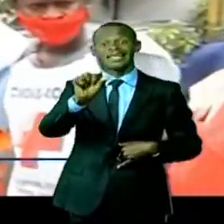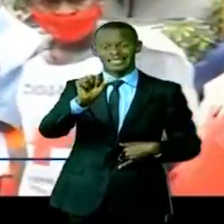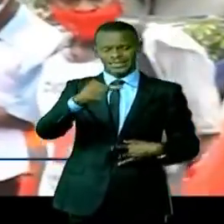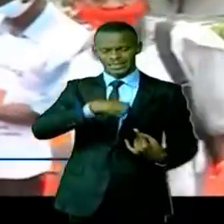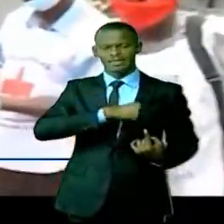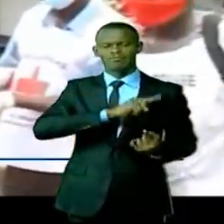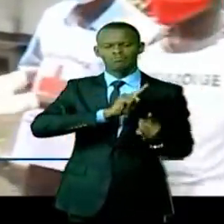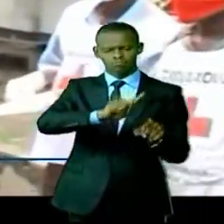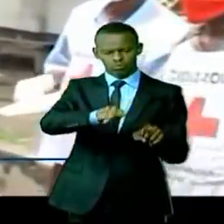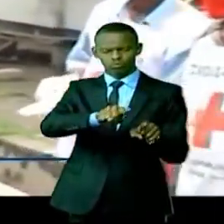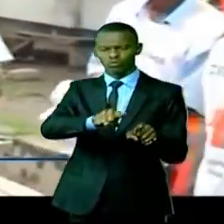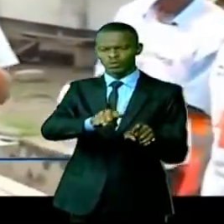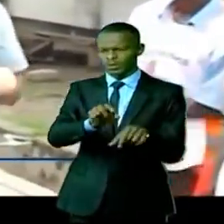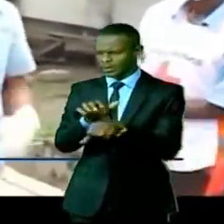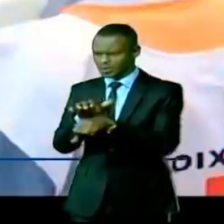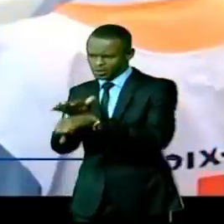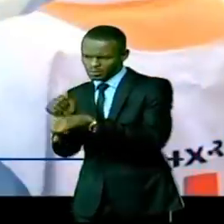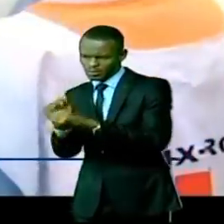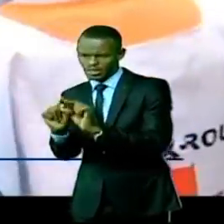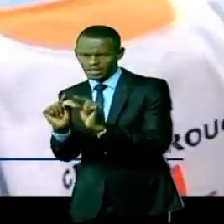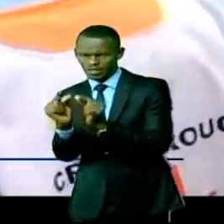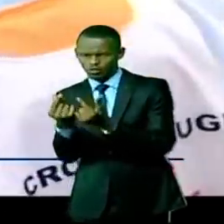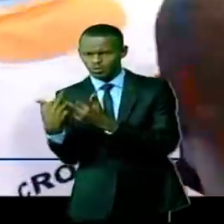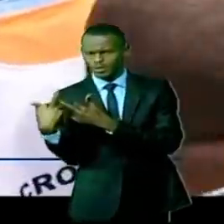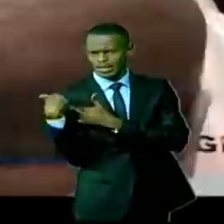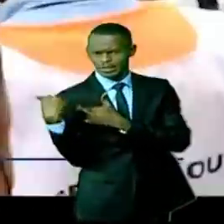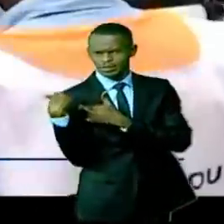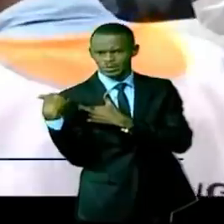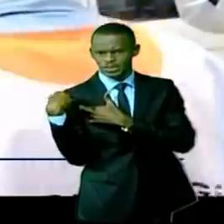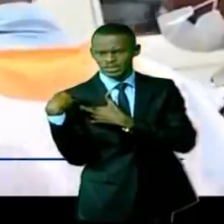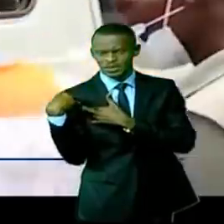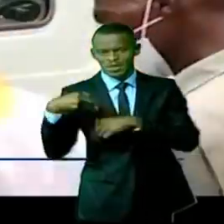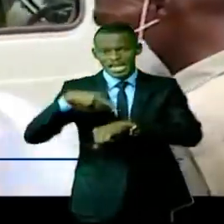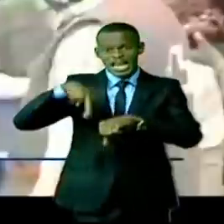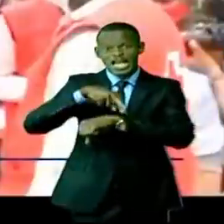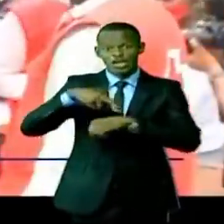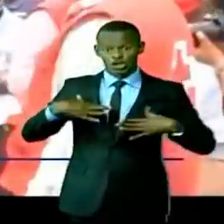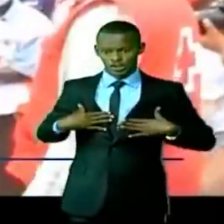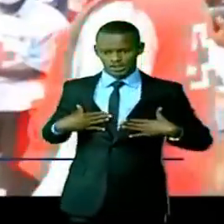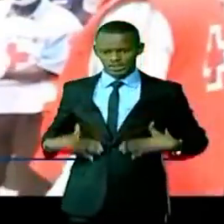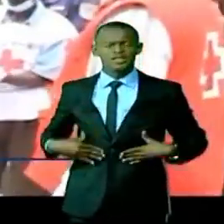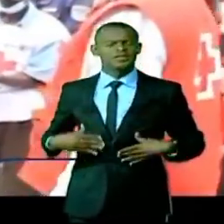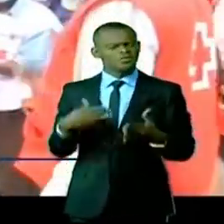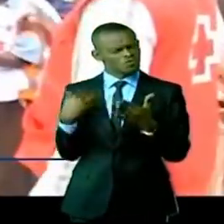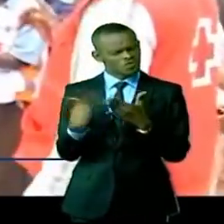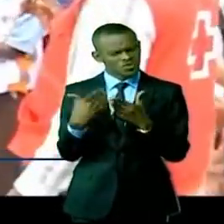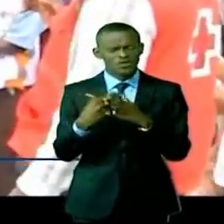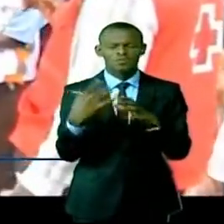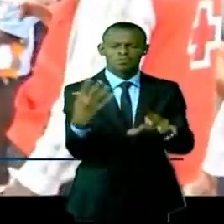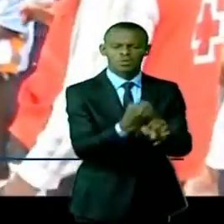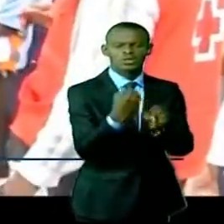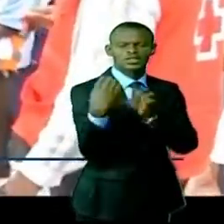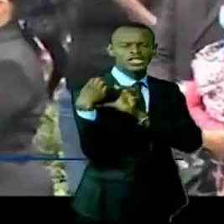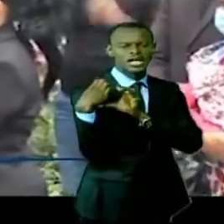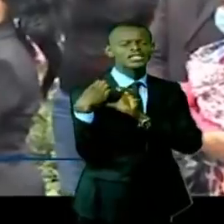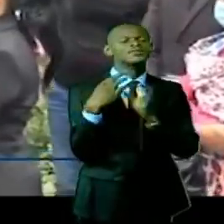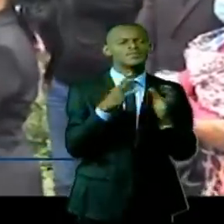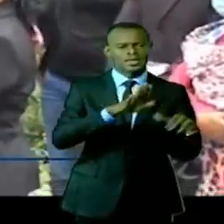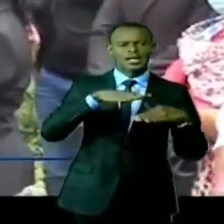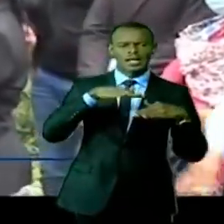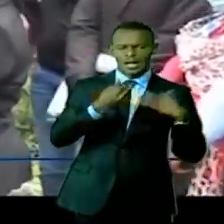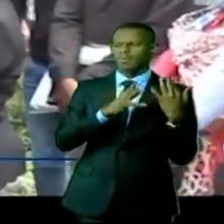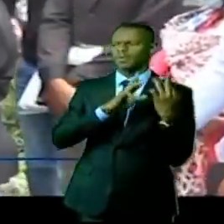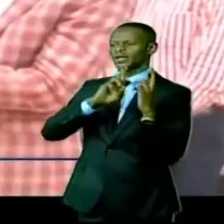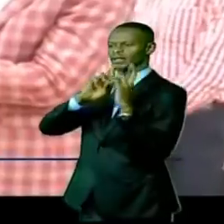de santé de suivre pas à pas l'évolution de la prise en charge et faire rapport. Au nom de l'exécutif